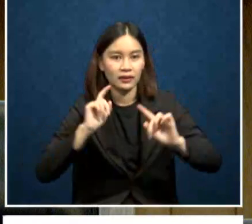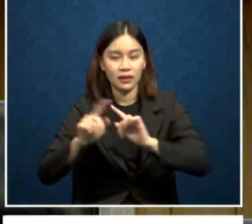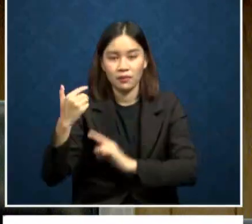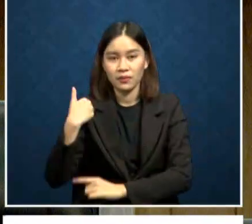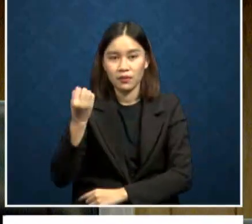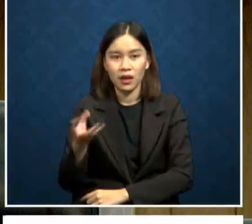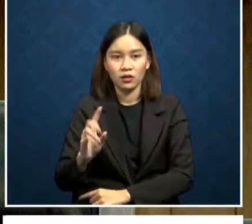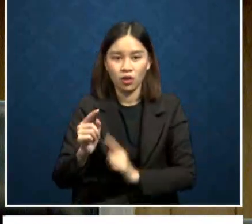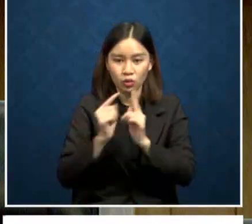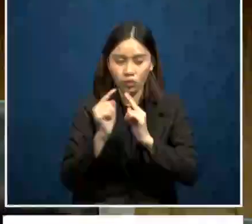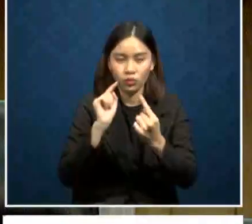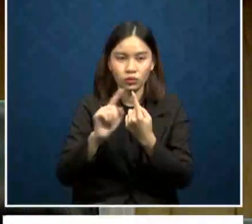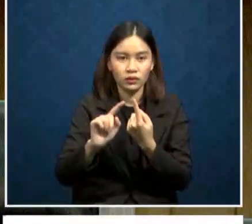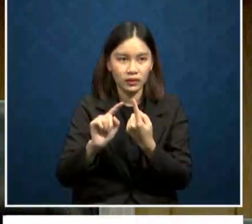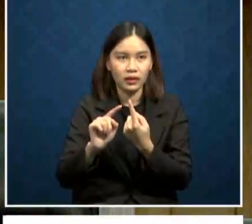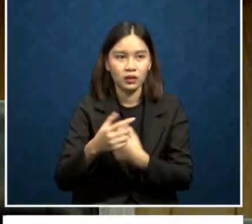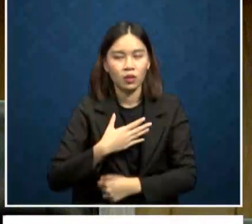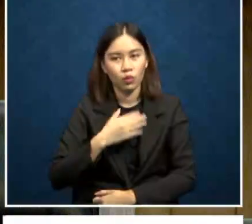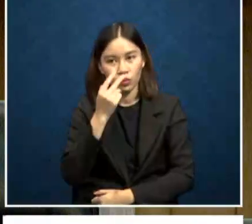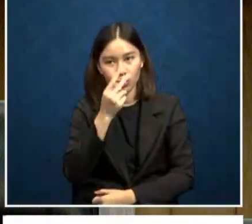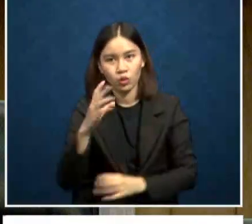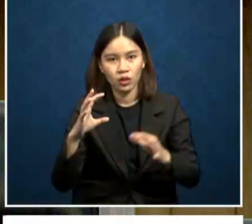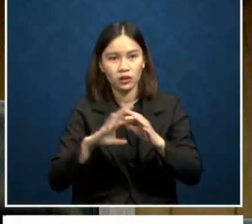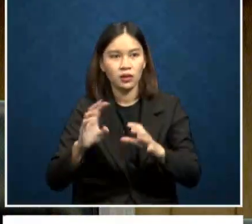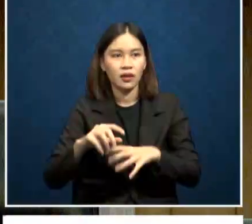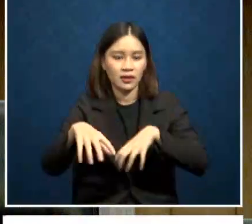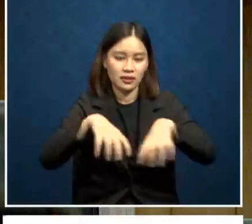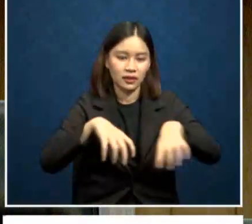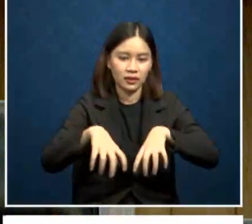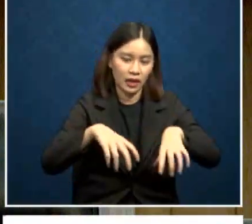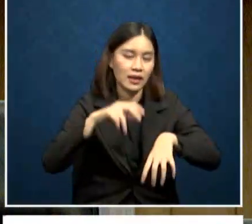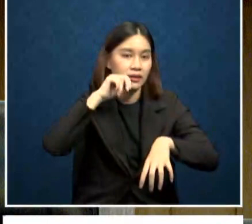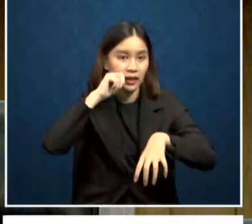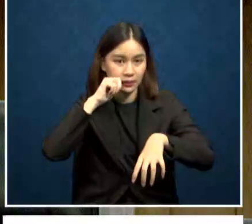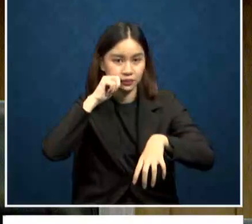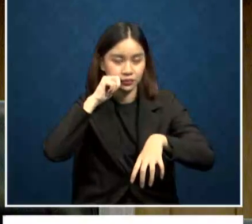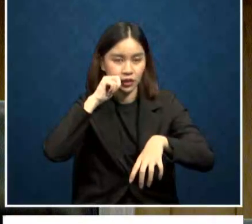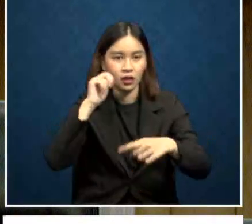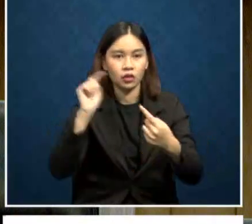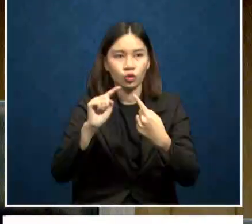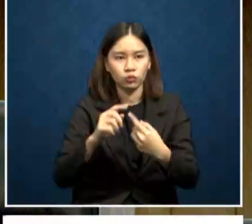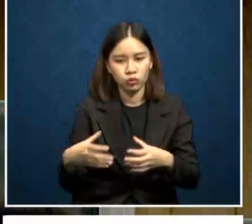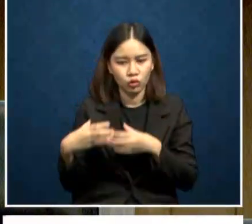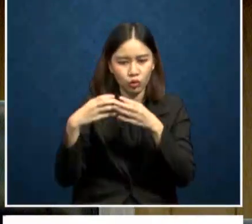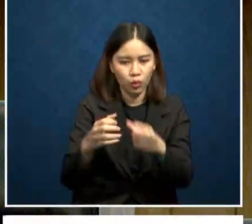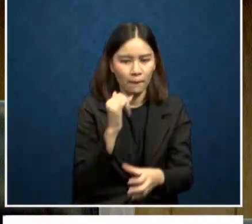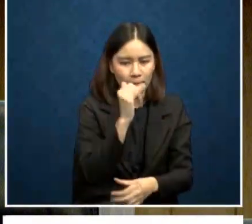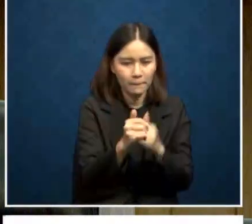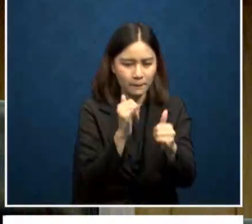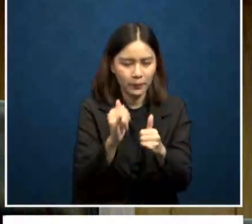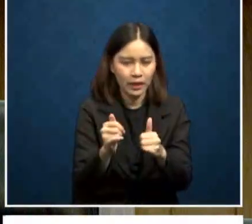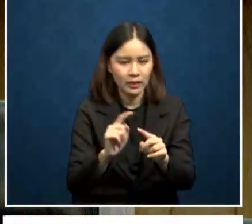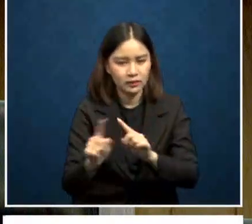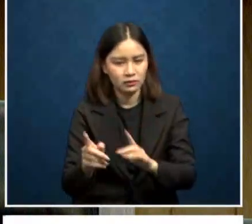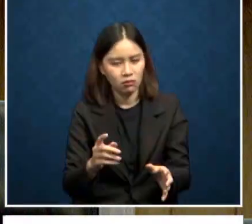ไหนประสานงานกันแค่ไหนเพราะผมเท่าที่ดูเกี่ยวกับเรื่องของการจัดการทรัพยากรน้ำในการลงพื้นที่ไปเนี่ยเราจะยังพบเห็น